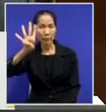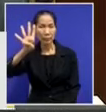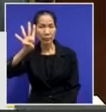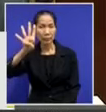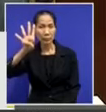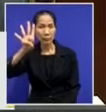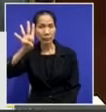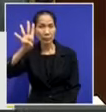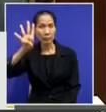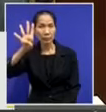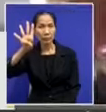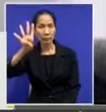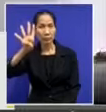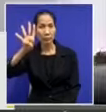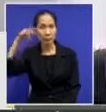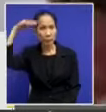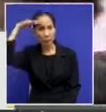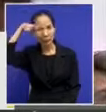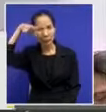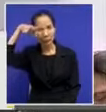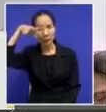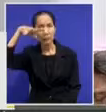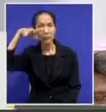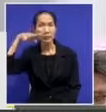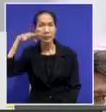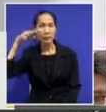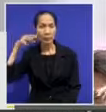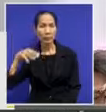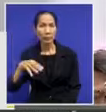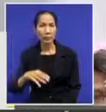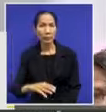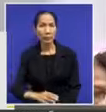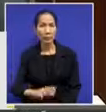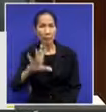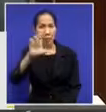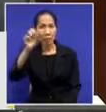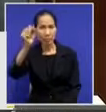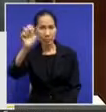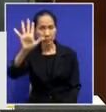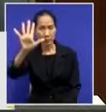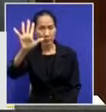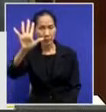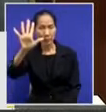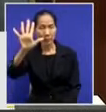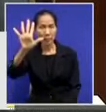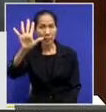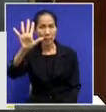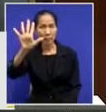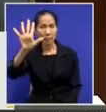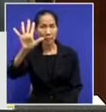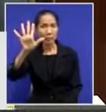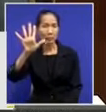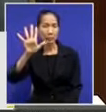วัฒน์โอสถานุเคราะห์ นายธนาธรจึงรุ่งเรืองกิจครับ 515นายวีรศักดิ์ฟูตระ